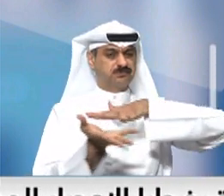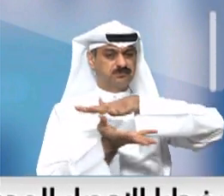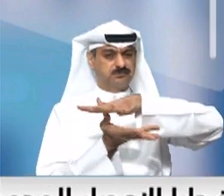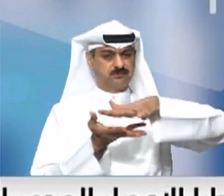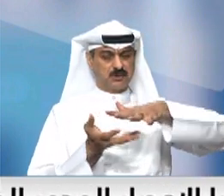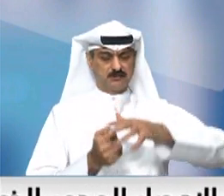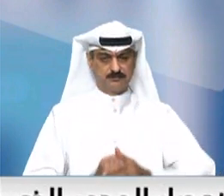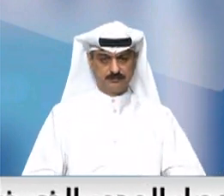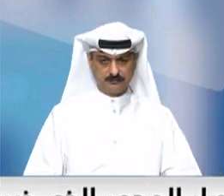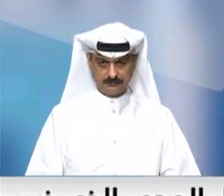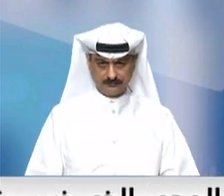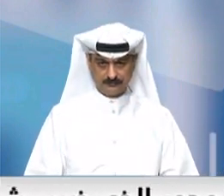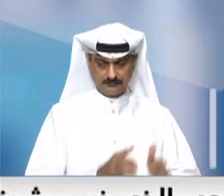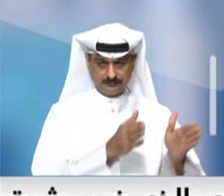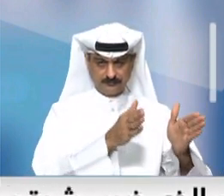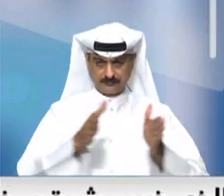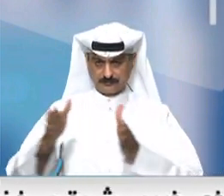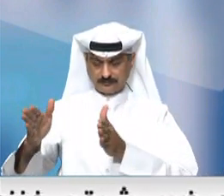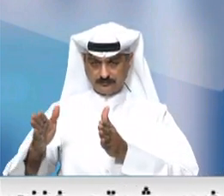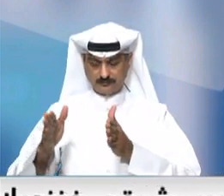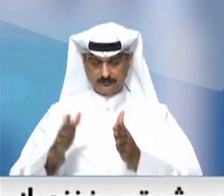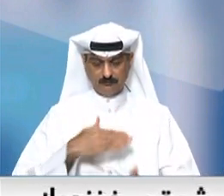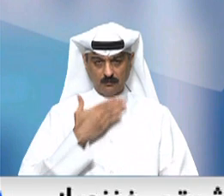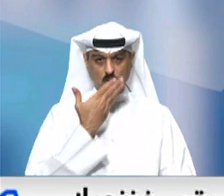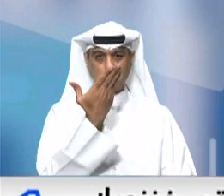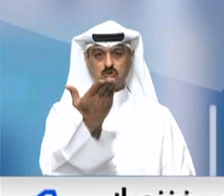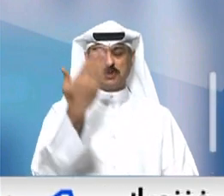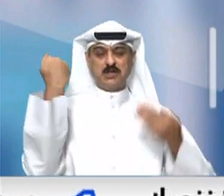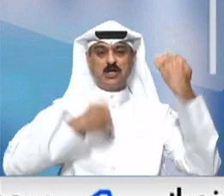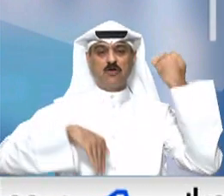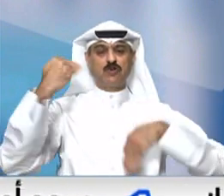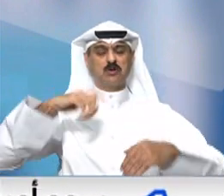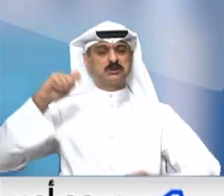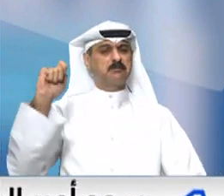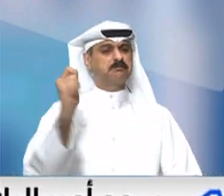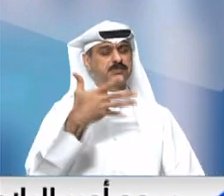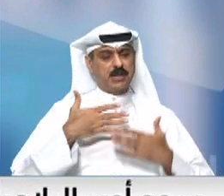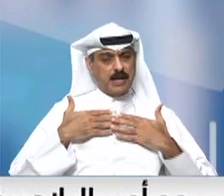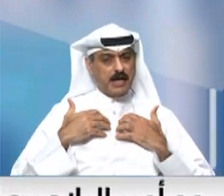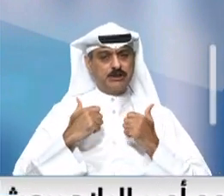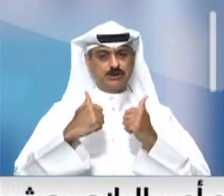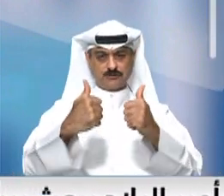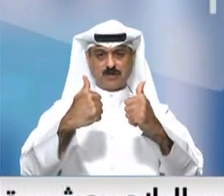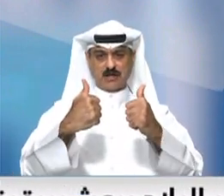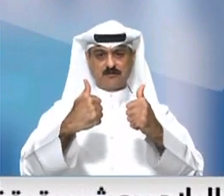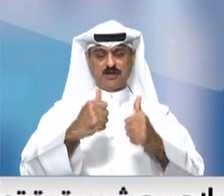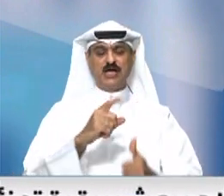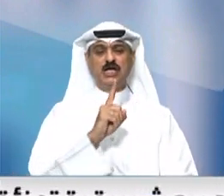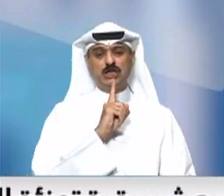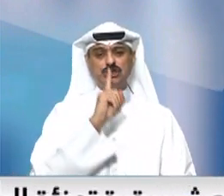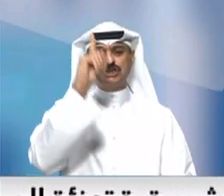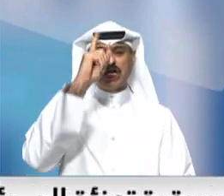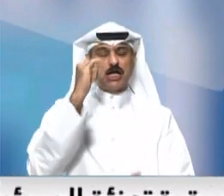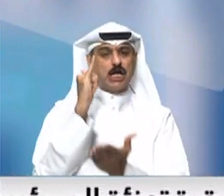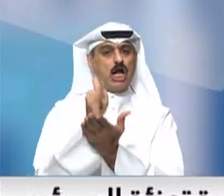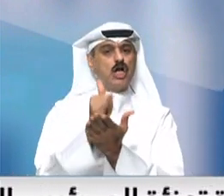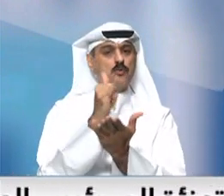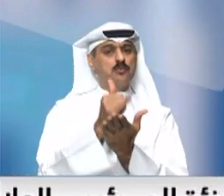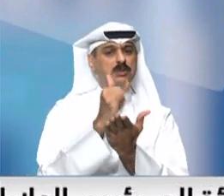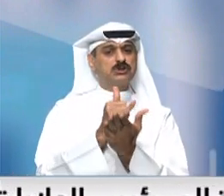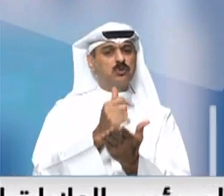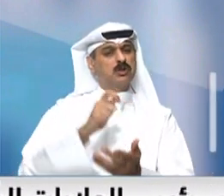والممتلكات راجيا سموه رعاه الله للمصابين سرعه الشفاء وبان يتمكن المسؤولون في البلد